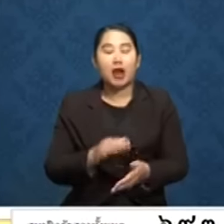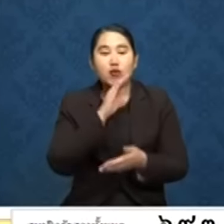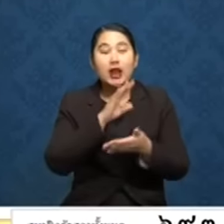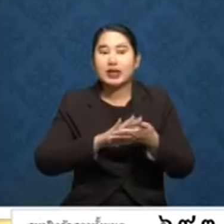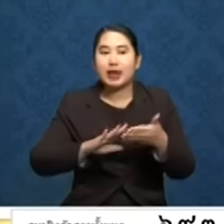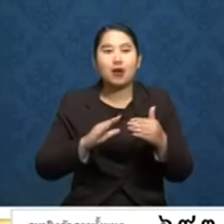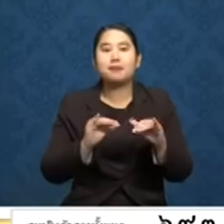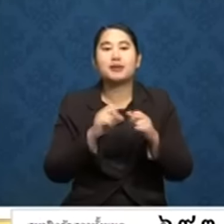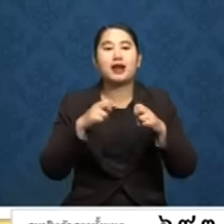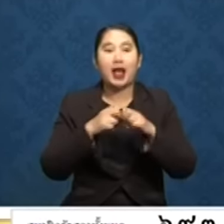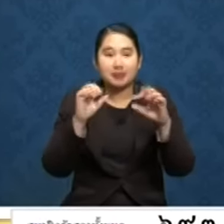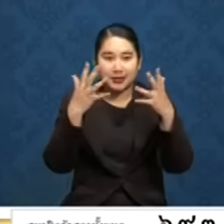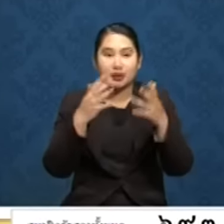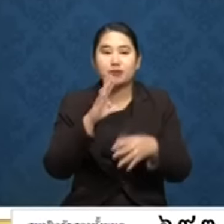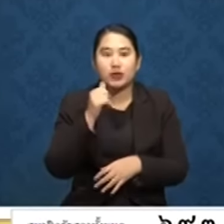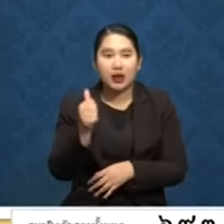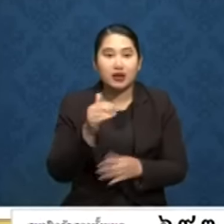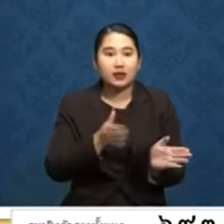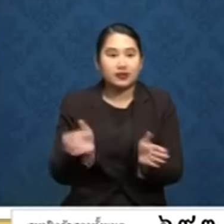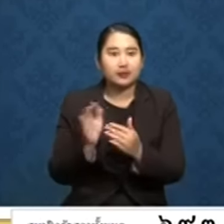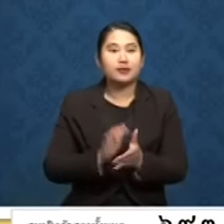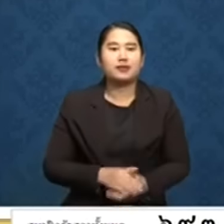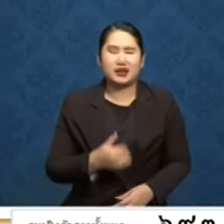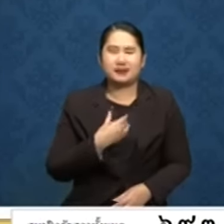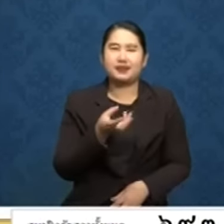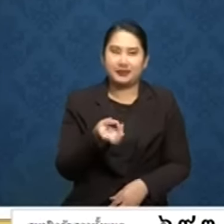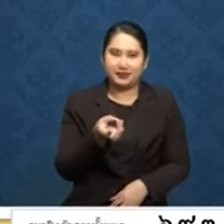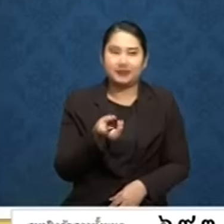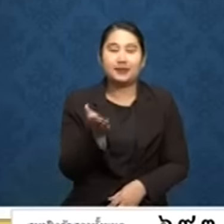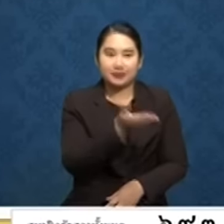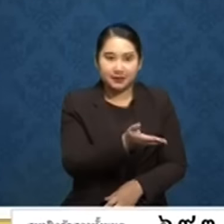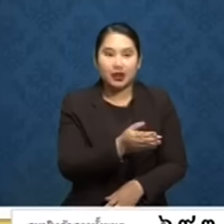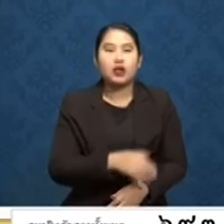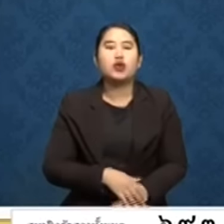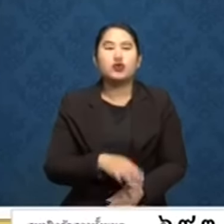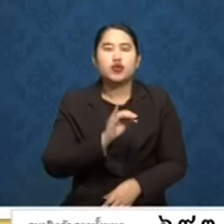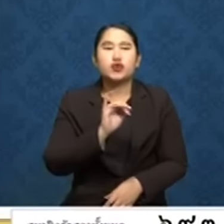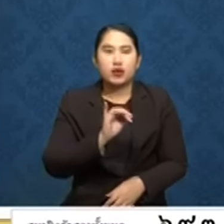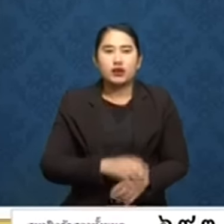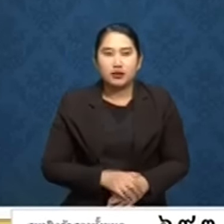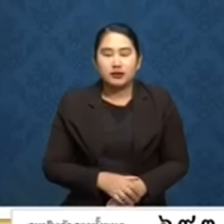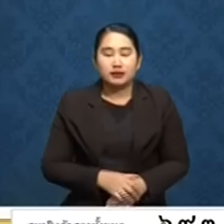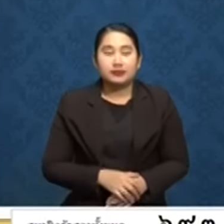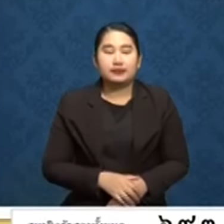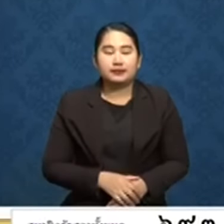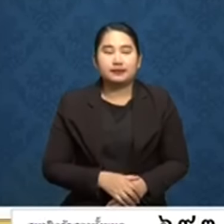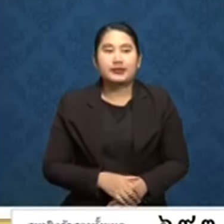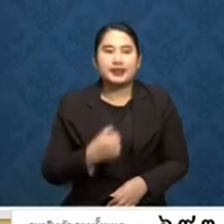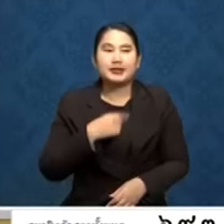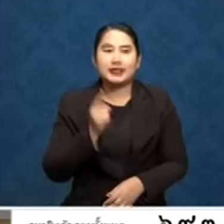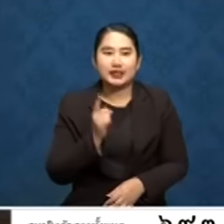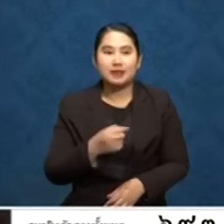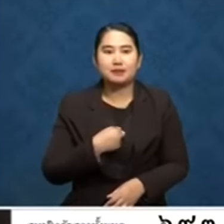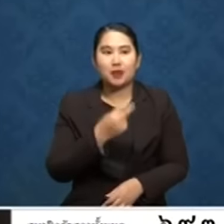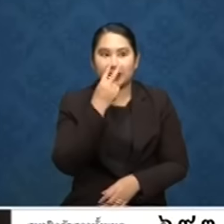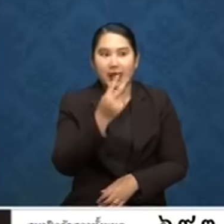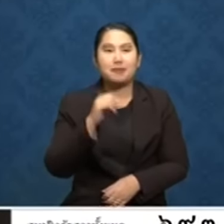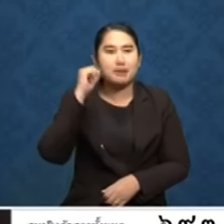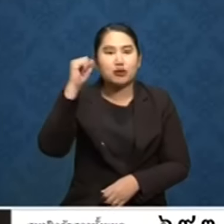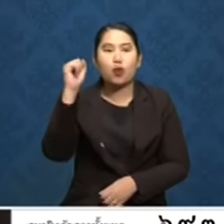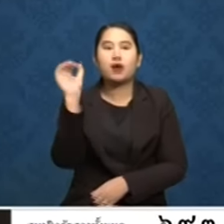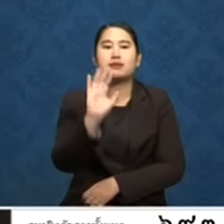าและไม่เกิดความเสียหายครับ ท่านประธานนะผมนิดเดียวจริงๆผมจะจบอยู่แล้วท่านประธานคือจริงๆแล้วผมไม่อยากเห็นการประท้วงมันเกิ